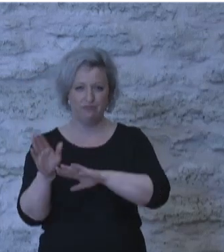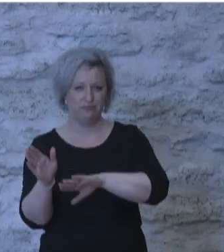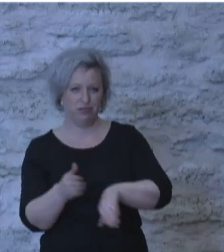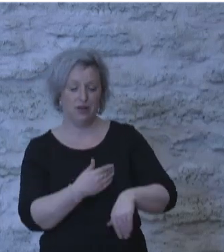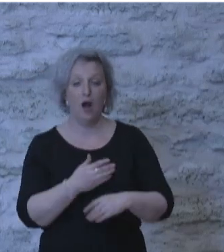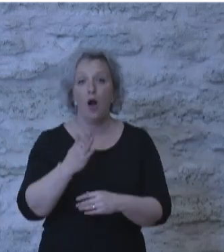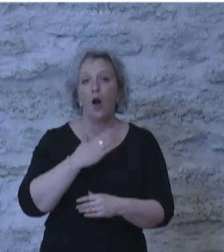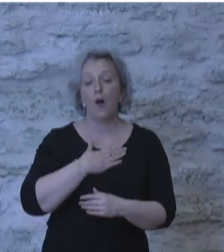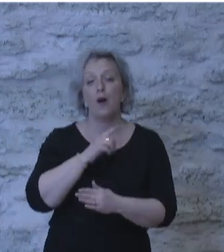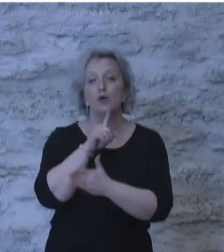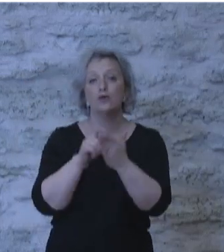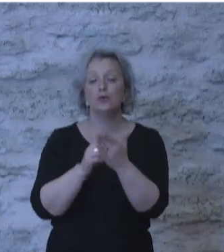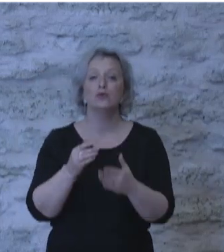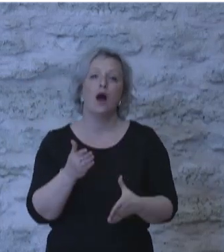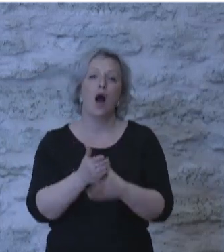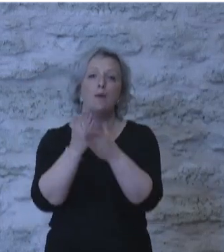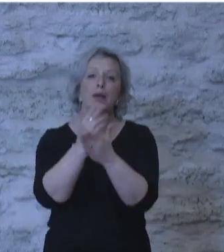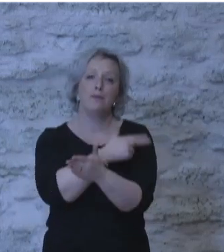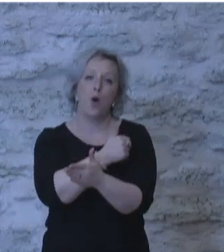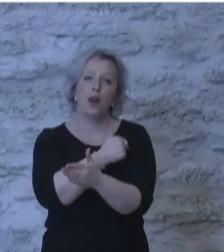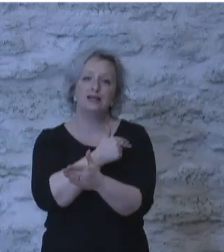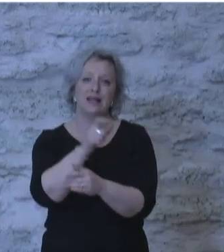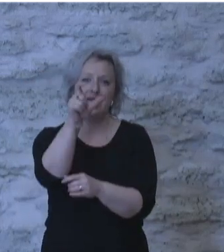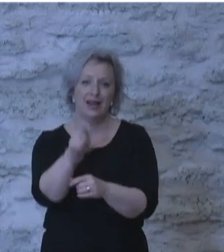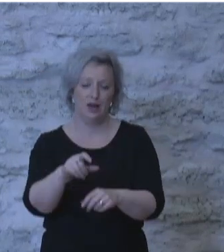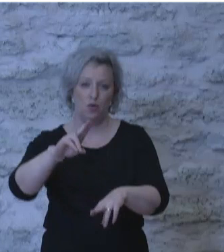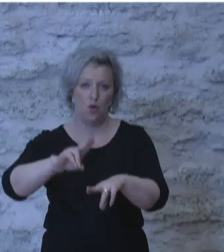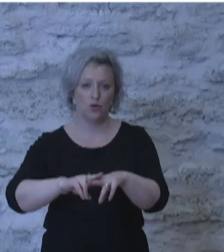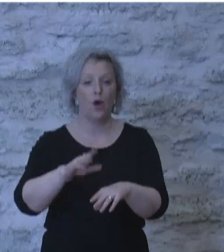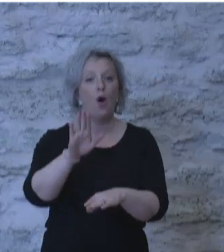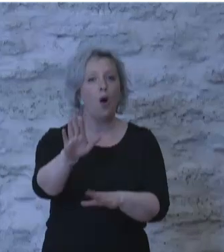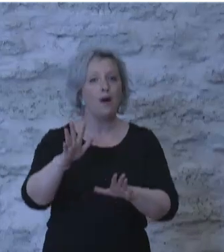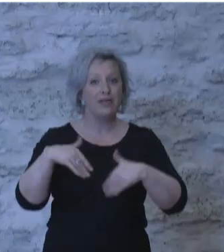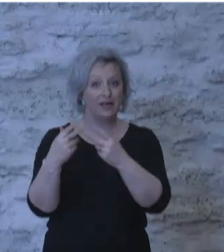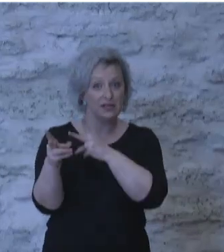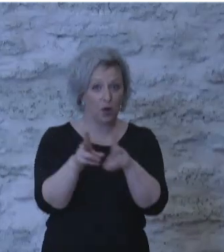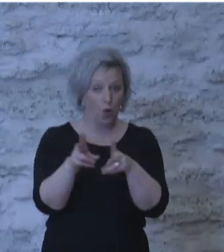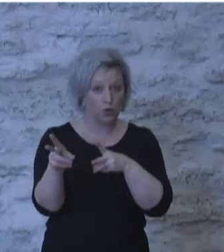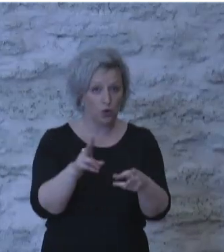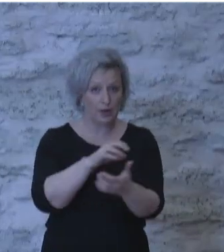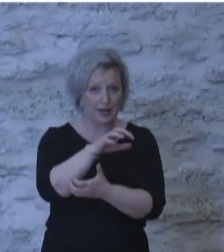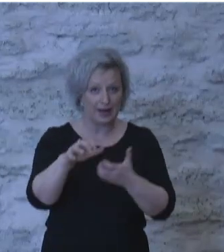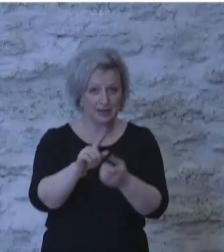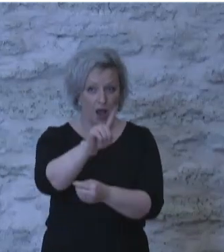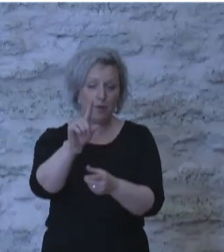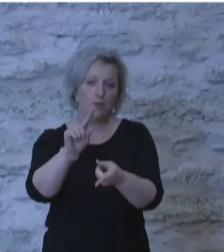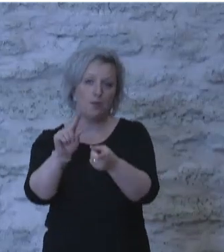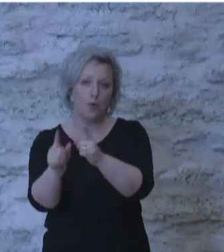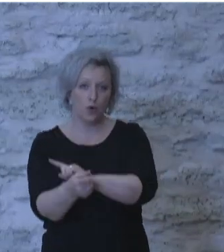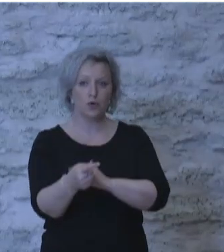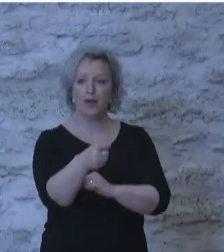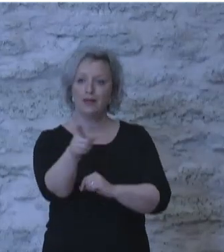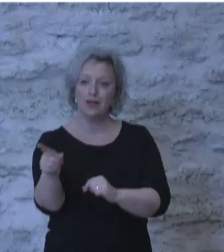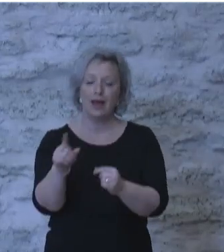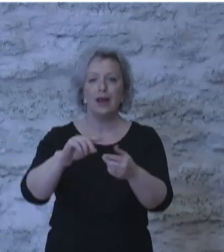abipolitseinike kohta. Abipolitseinike tervise kontroll kriisi ajaks muutub. Neile on plaani saanud